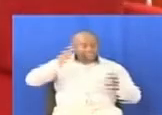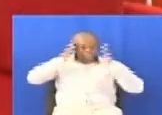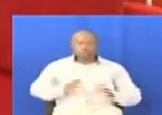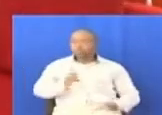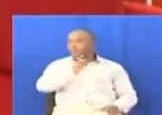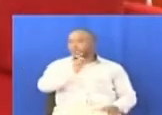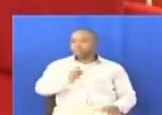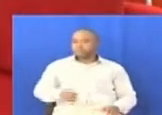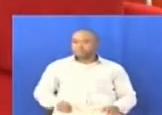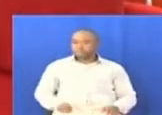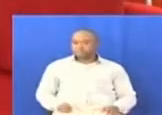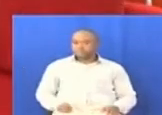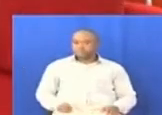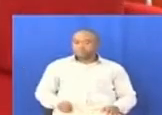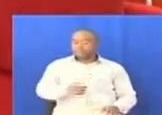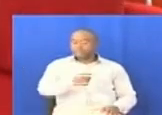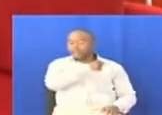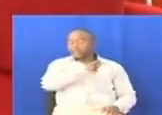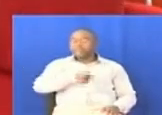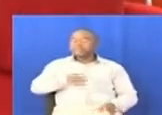ni mfariji mkuu.